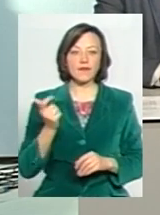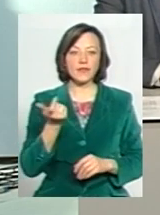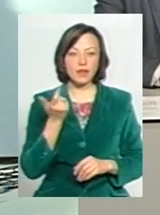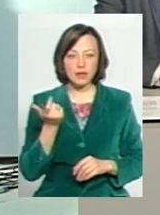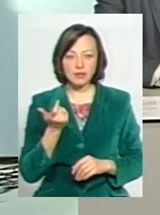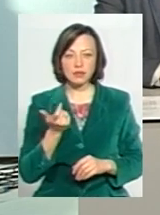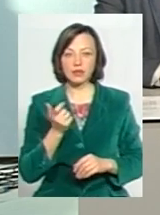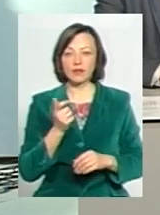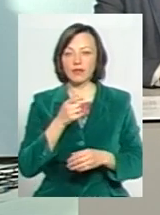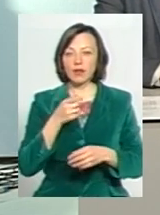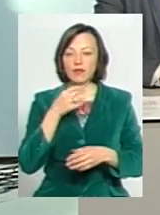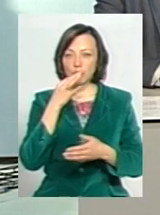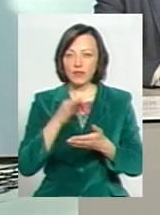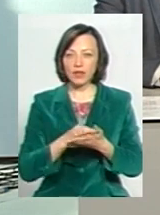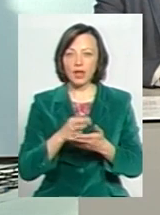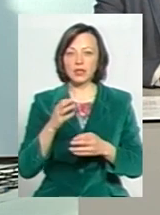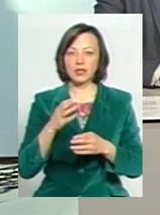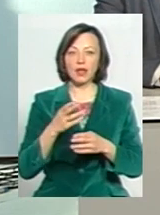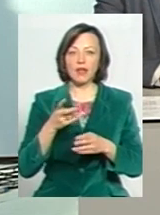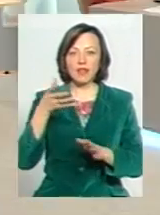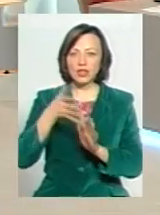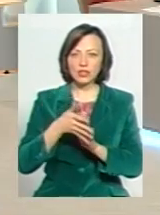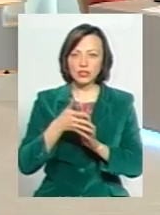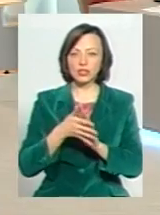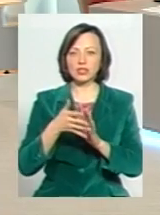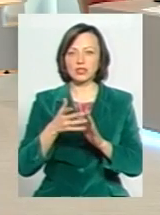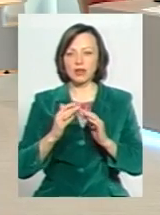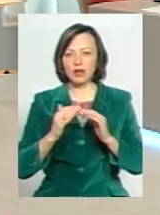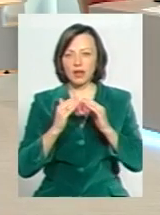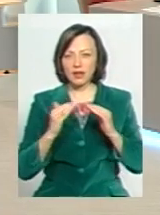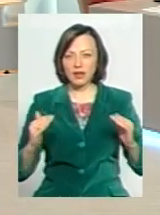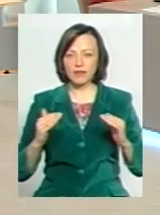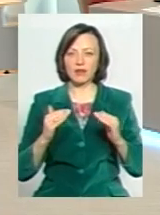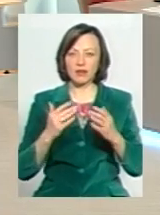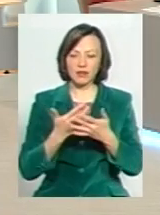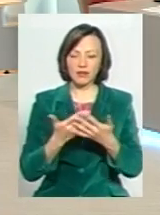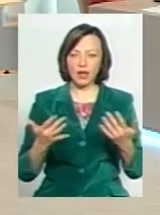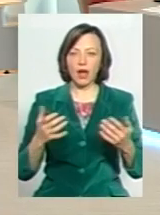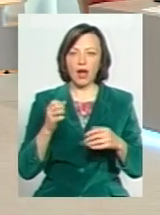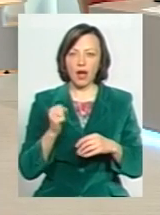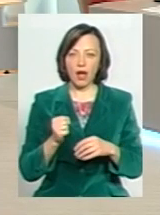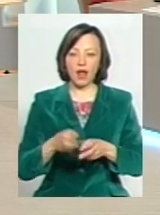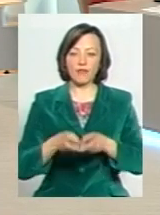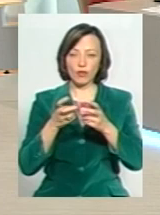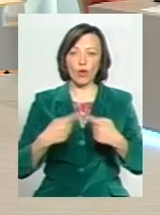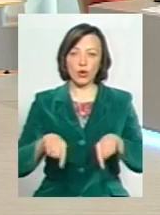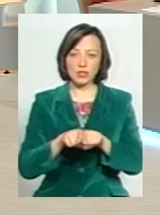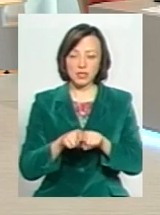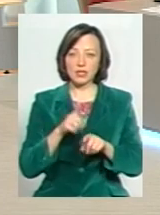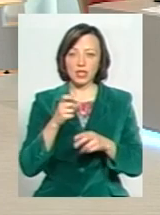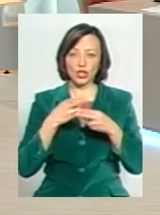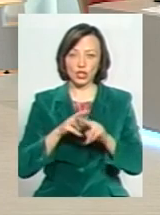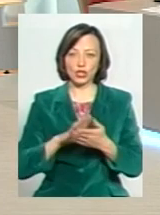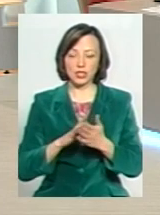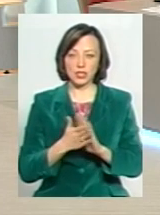часто відповідає за будівельну частину. Не тече крівля, там пороги, откоси, а ліфтова організація, яка експлуатує, за